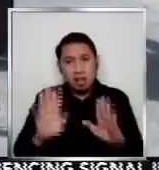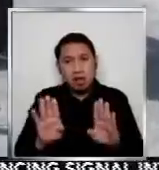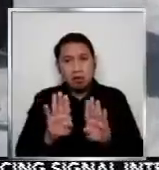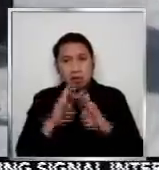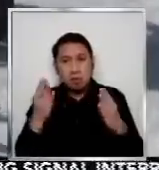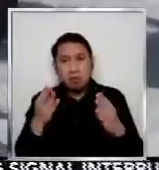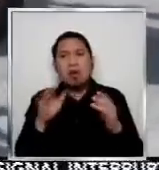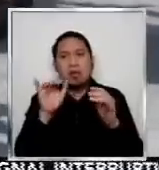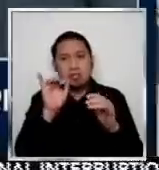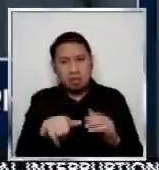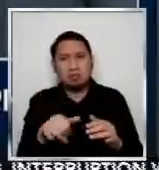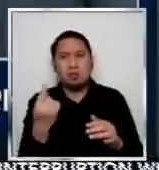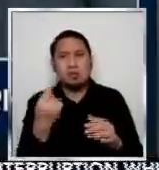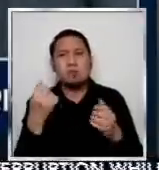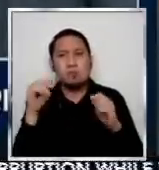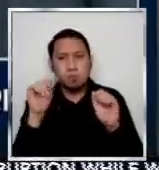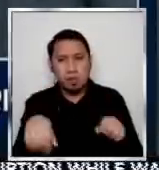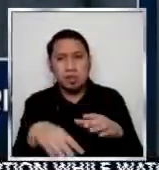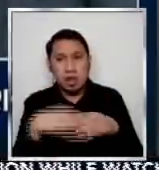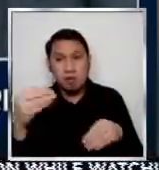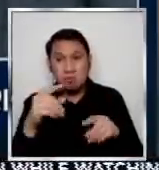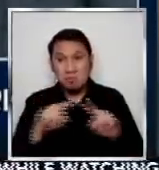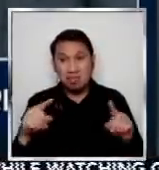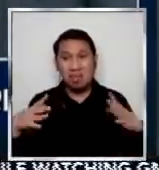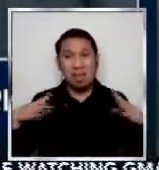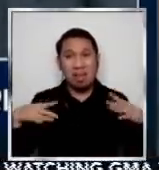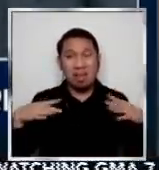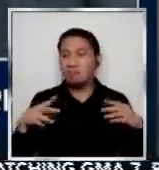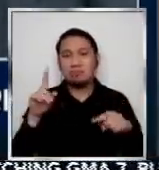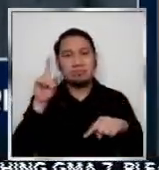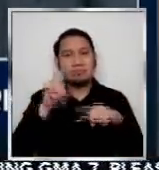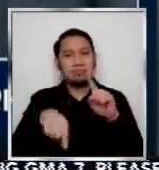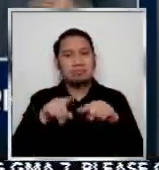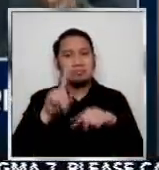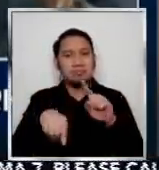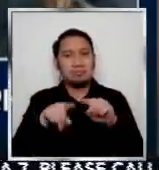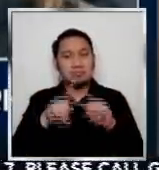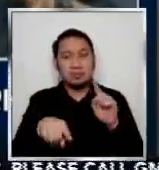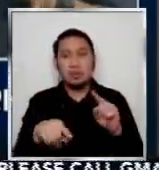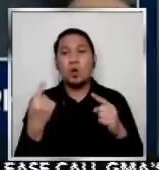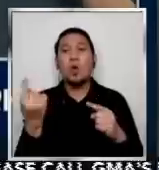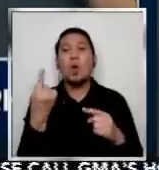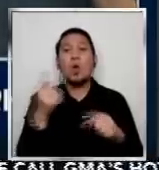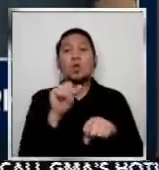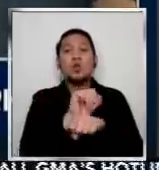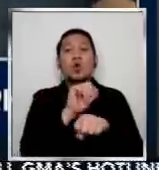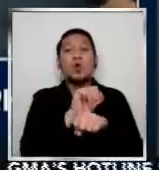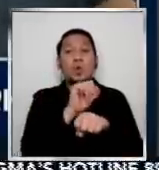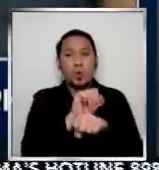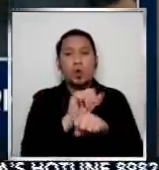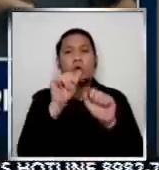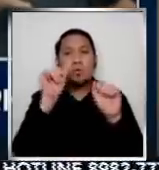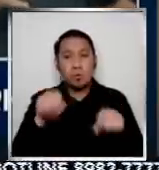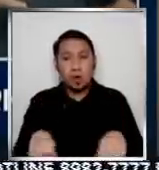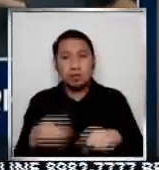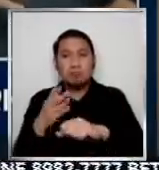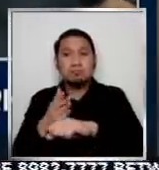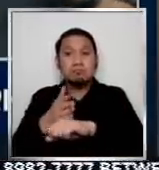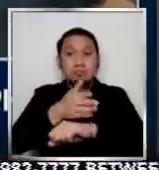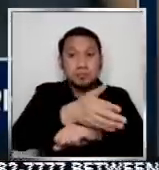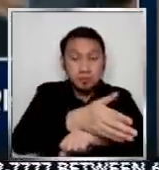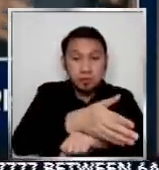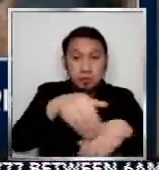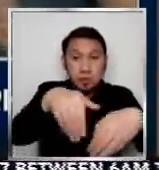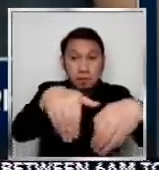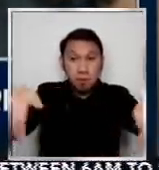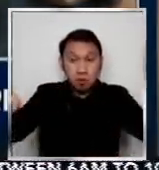mag-relax, hindi. Yung pong mga APOR na mga workers pa rin ang authorized na mag-cross ng mga borders dahil sila ay pupunta